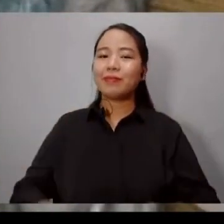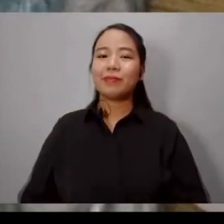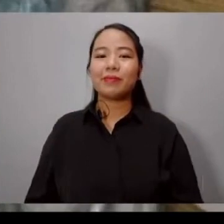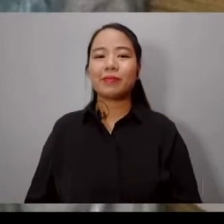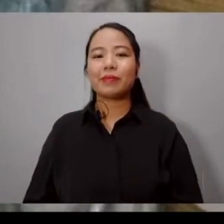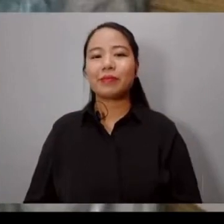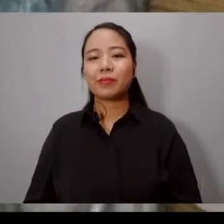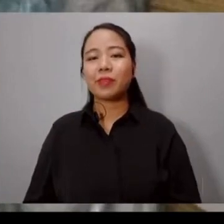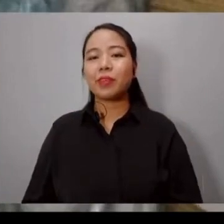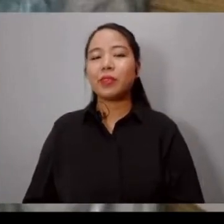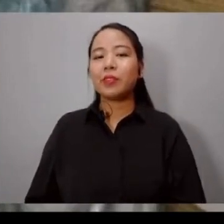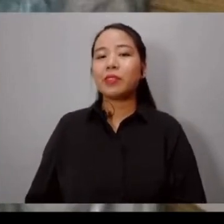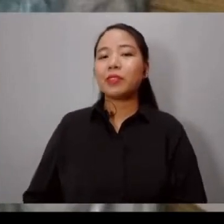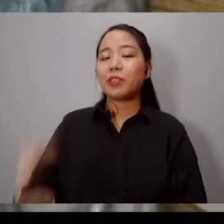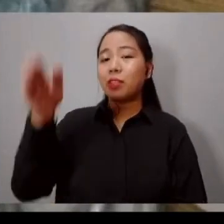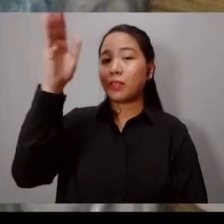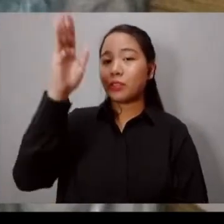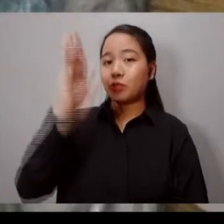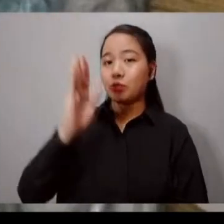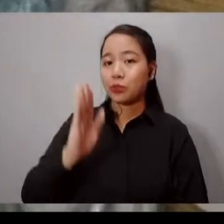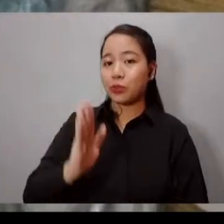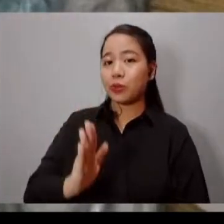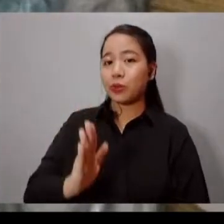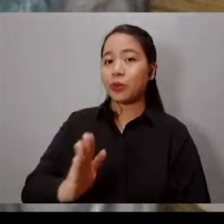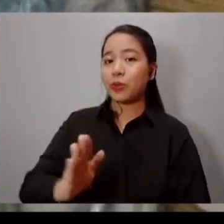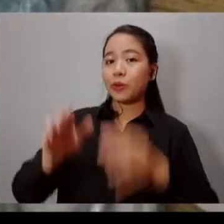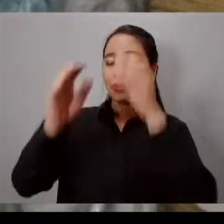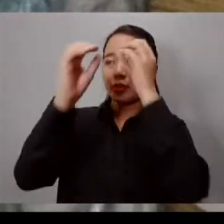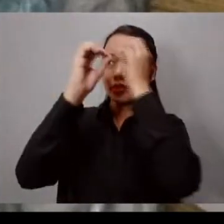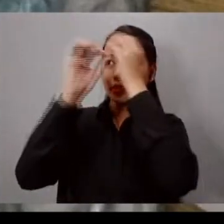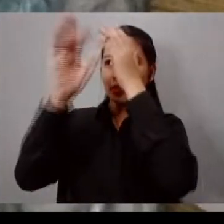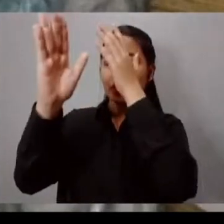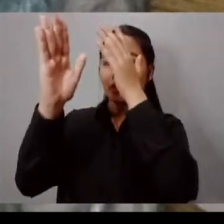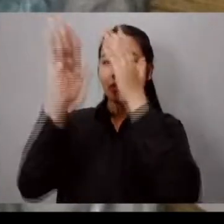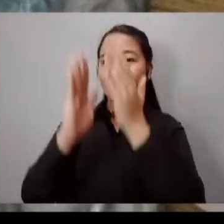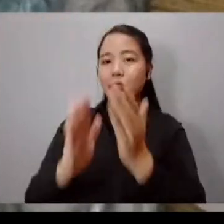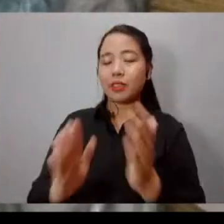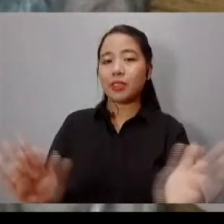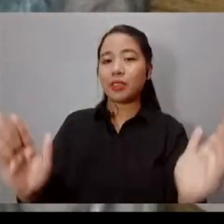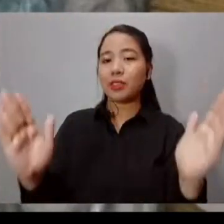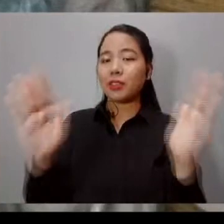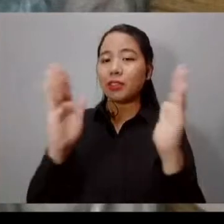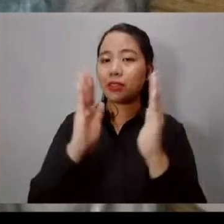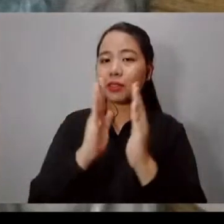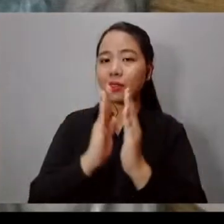kadakilaan. Ang Diyos Ama,